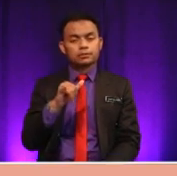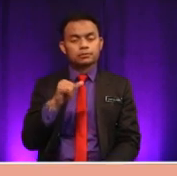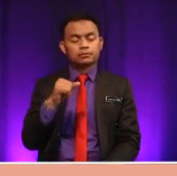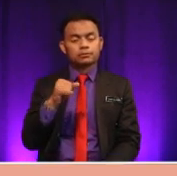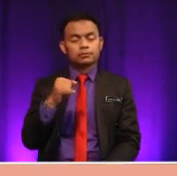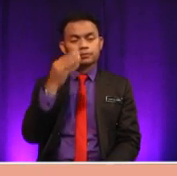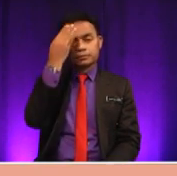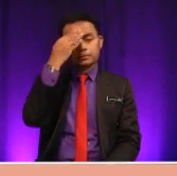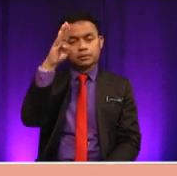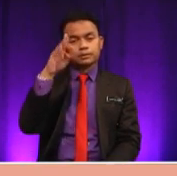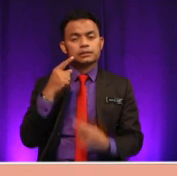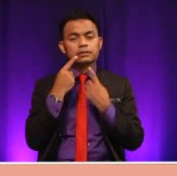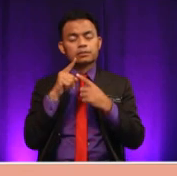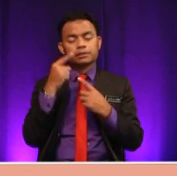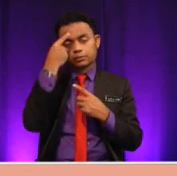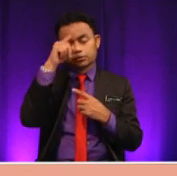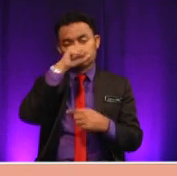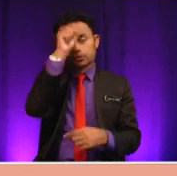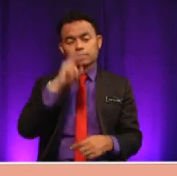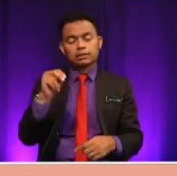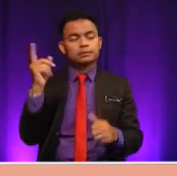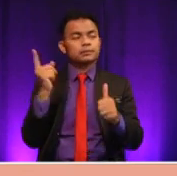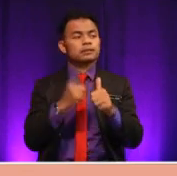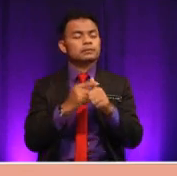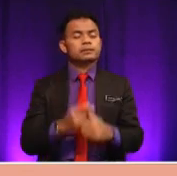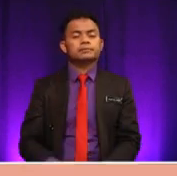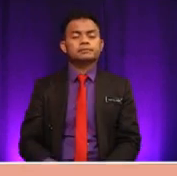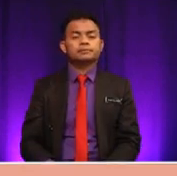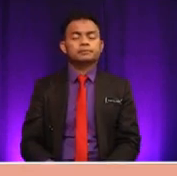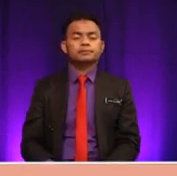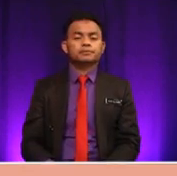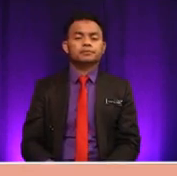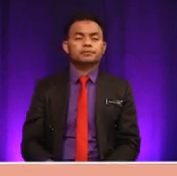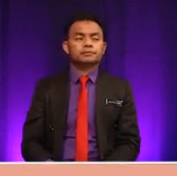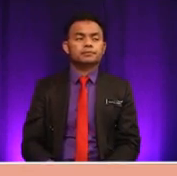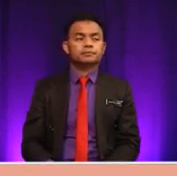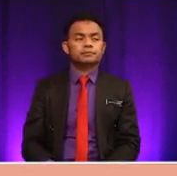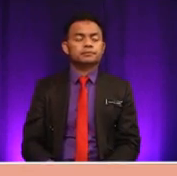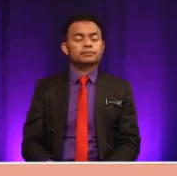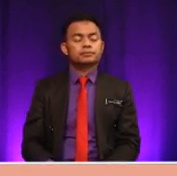murid yang mana Soalnya yang pertama